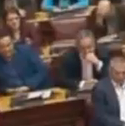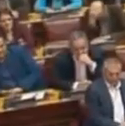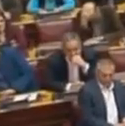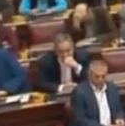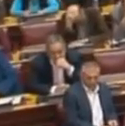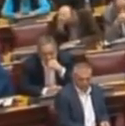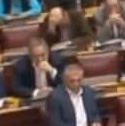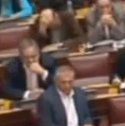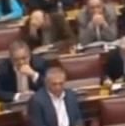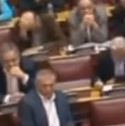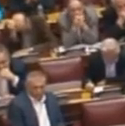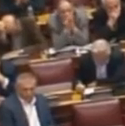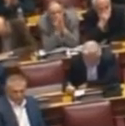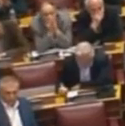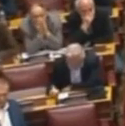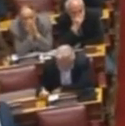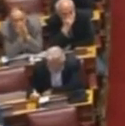Όμως ακόμα και σε αυτές τις συνθήκες